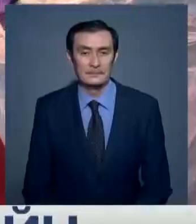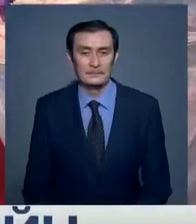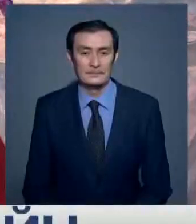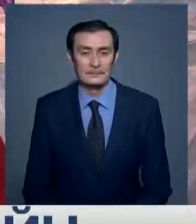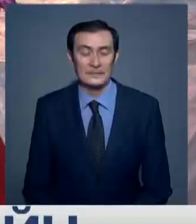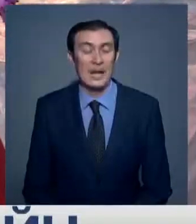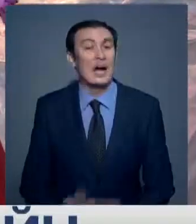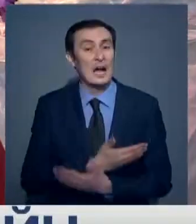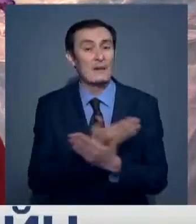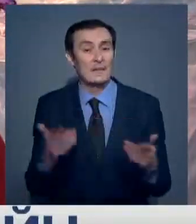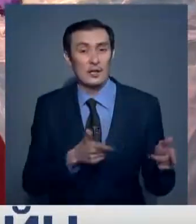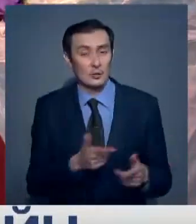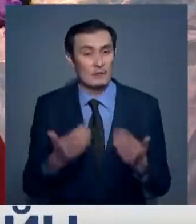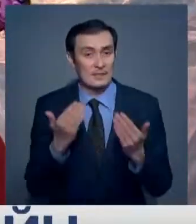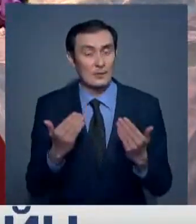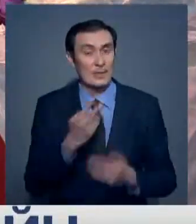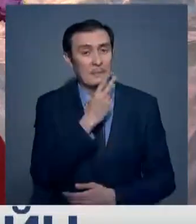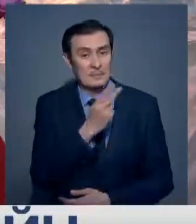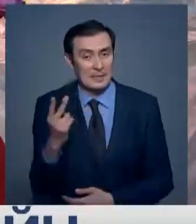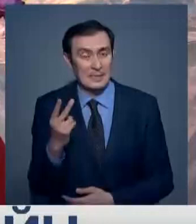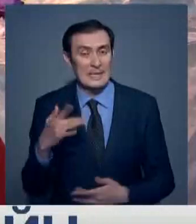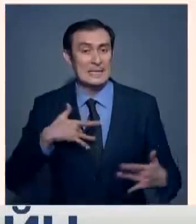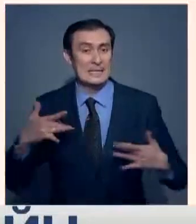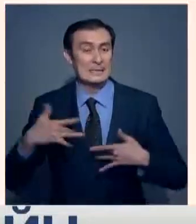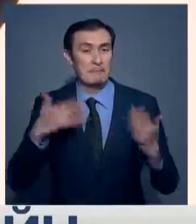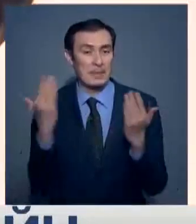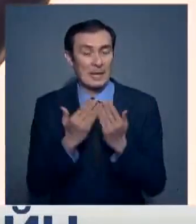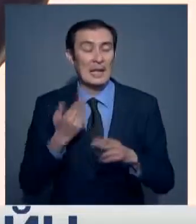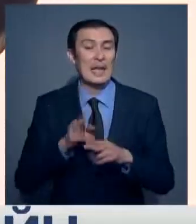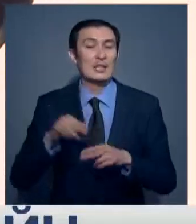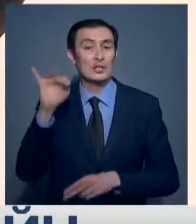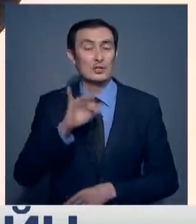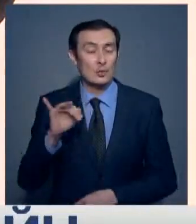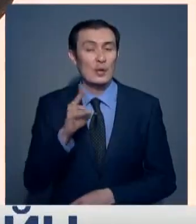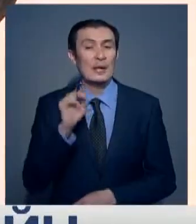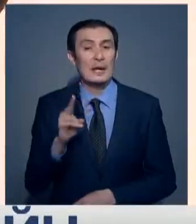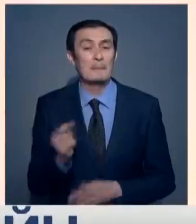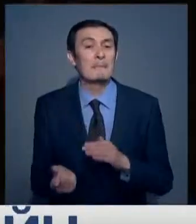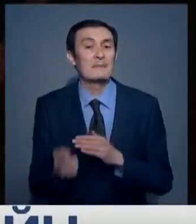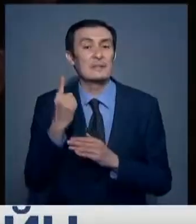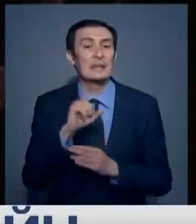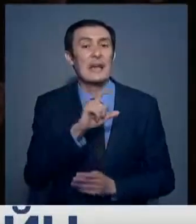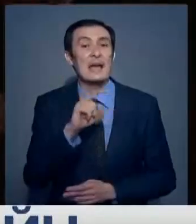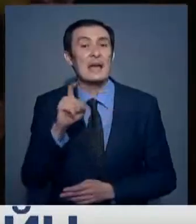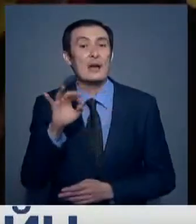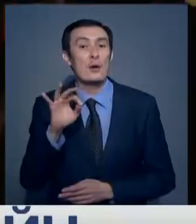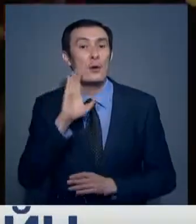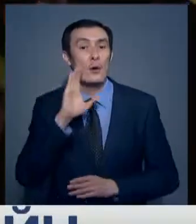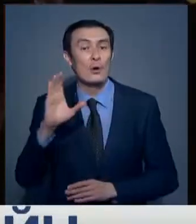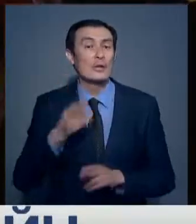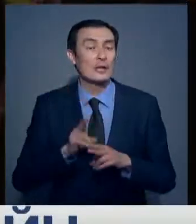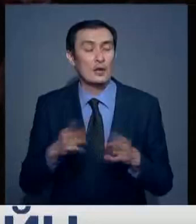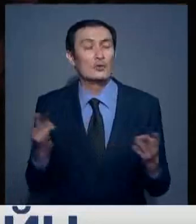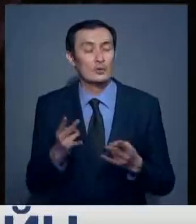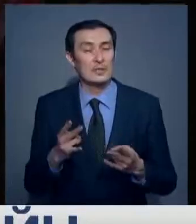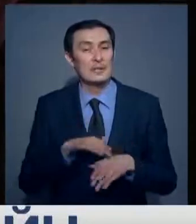А вы готовы сегодня посмотреть спектакль? Это история о том, как появилось эхо, и о том, как важно совершать